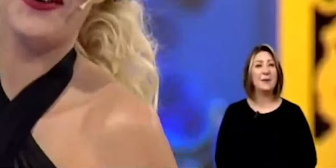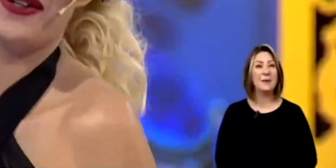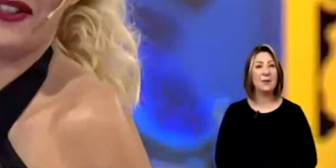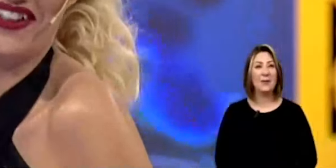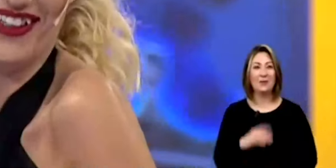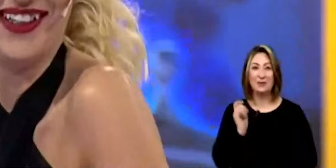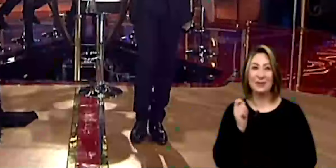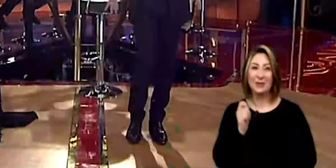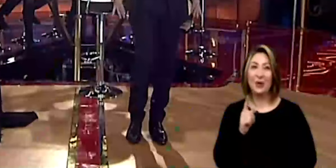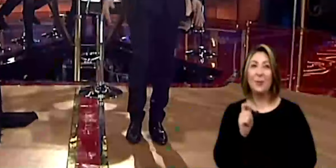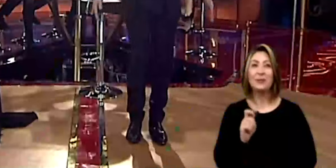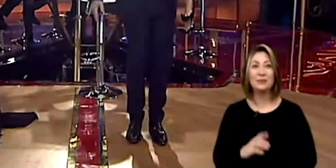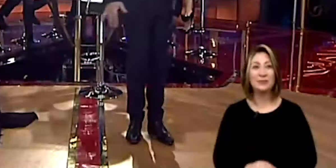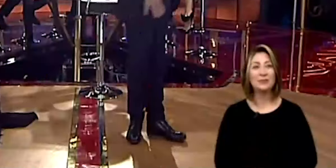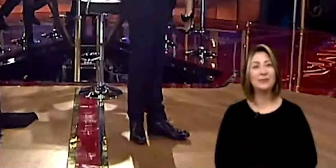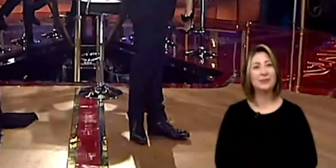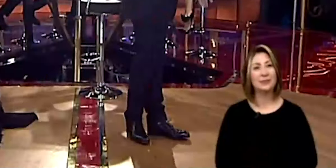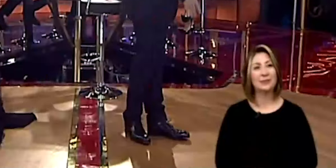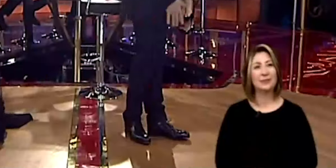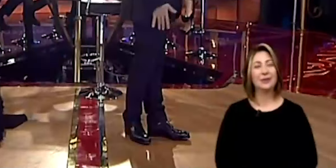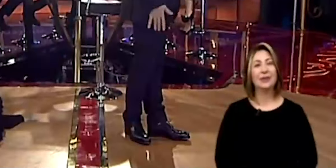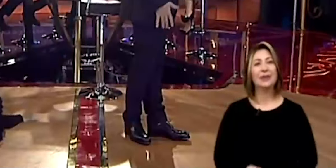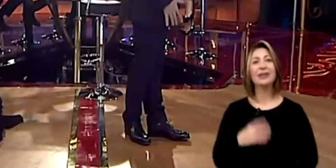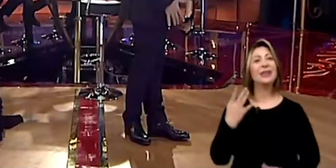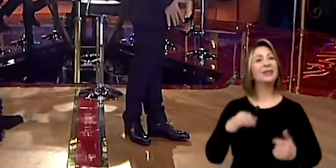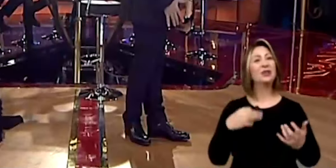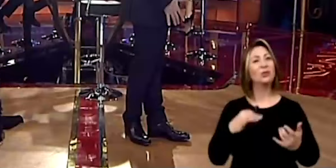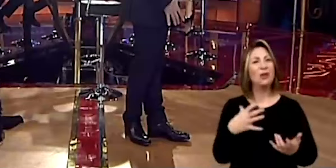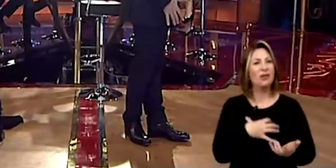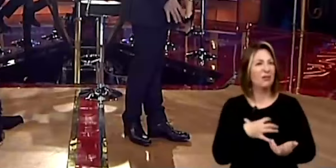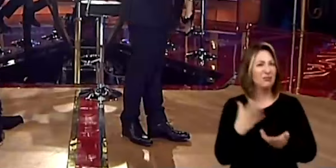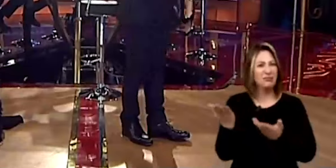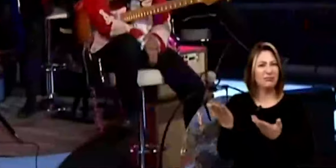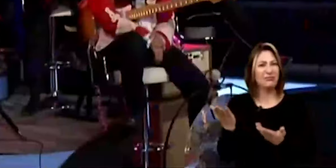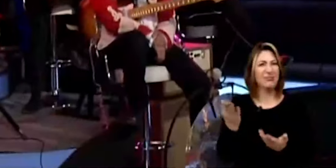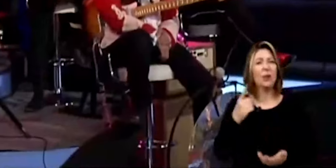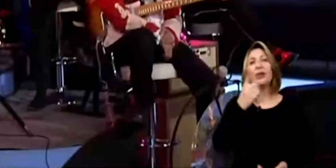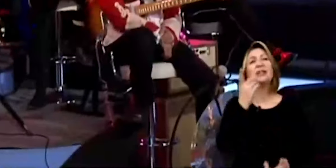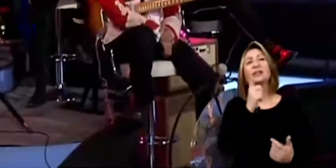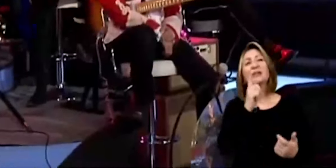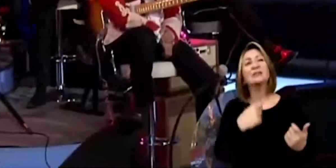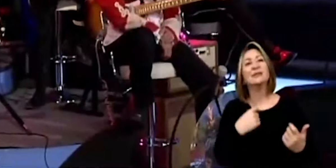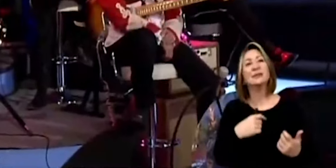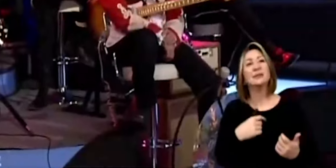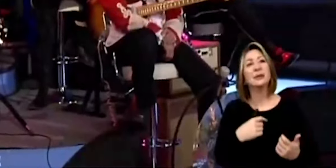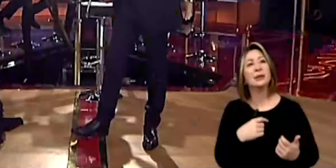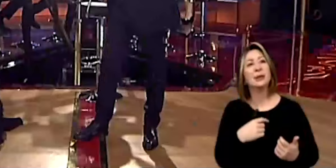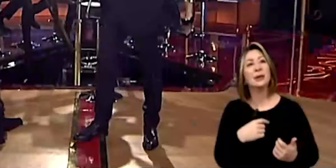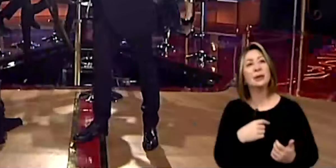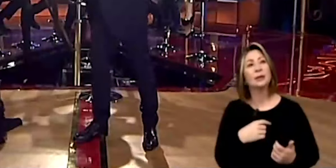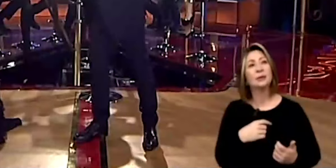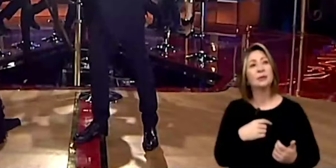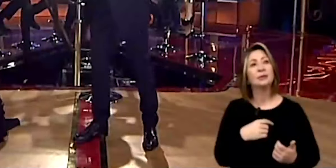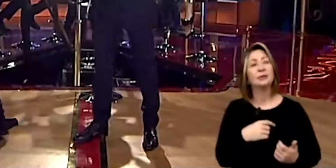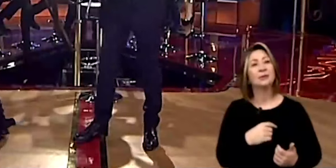Peki. Çünkü zor. Hakikaten. Bir dakika. Ne çalıyorsunuz kendi kendinize? Orada ne çalınıyordu? Jiggle Jiggle Bill. O